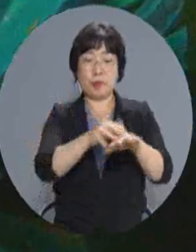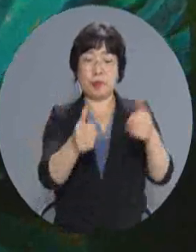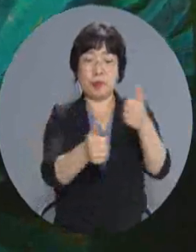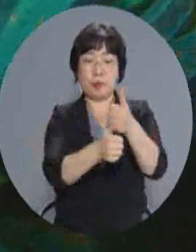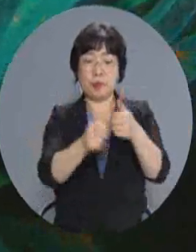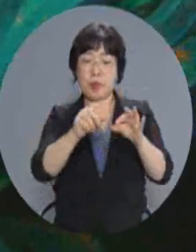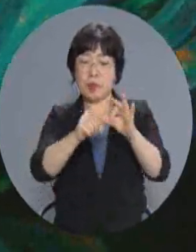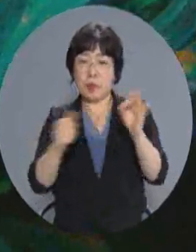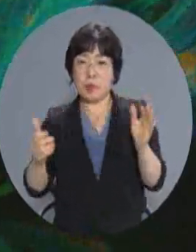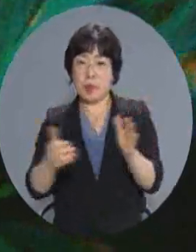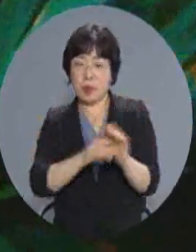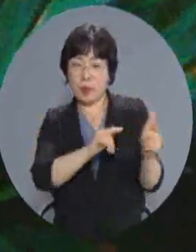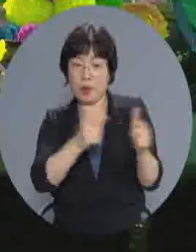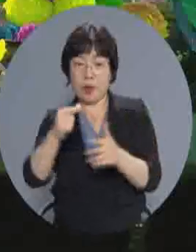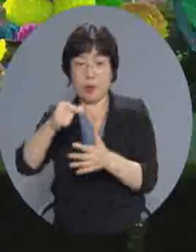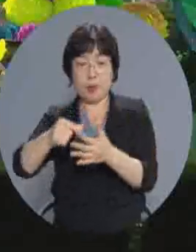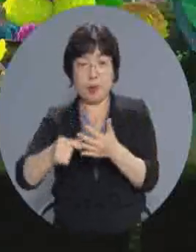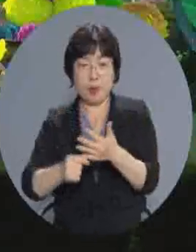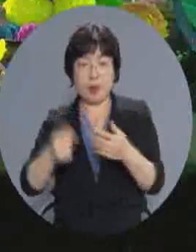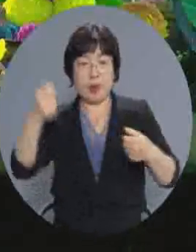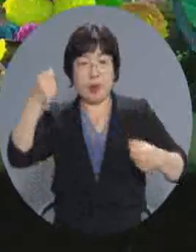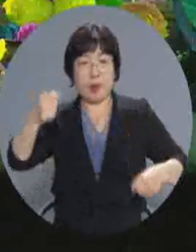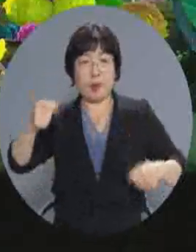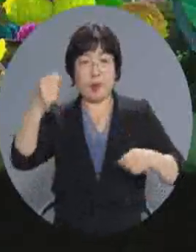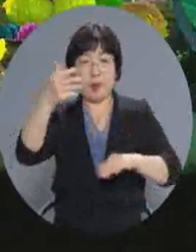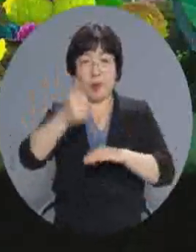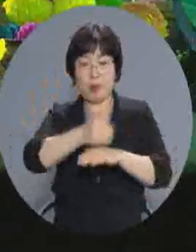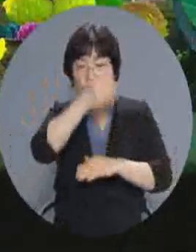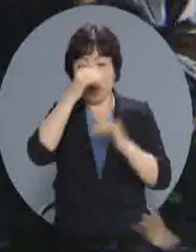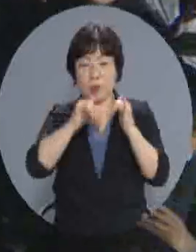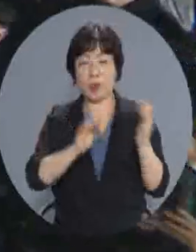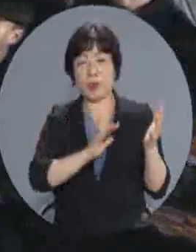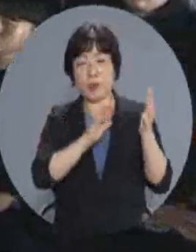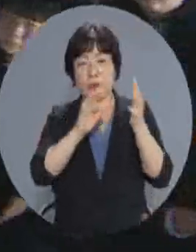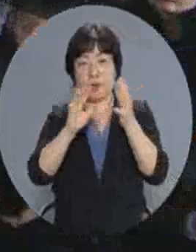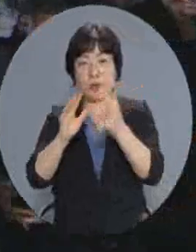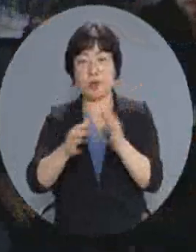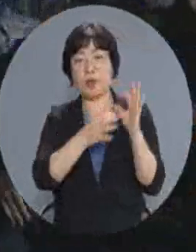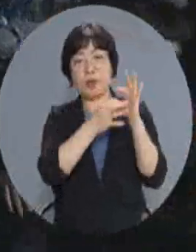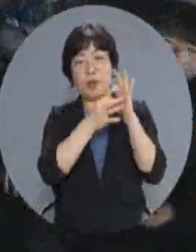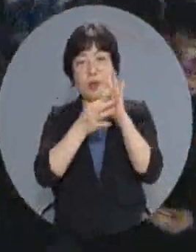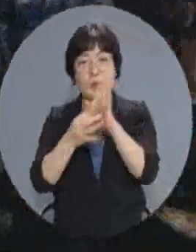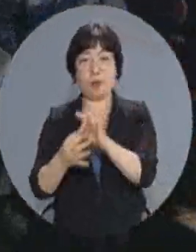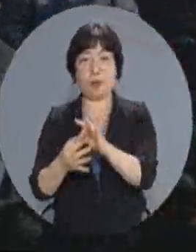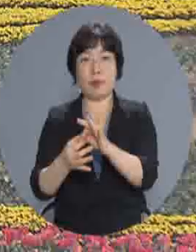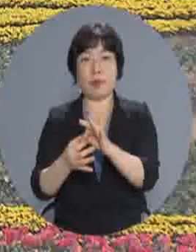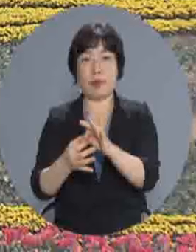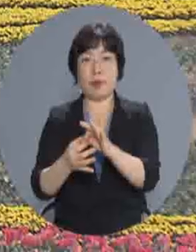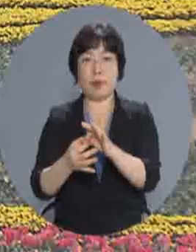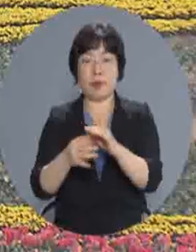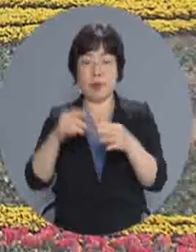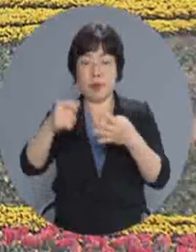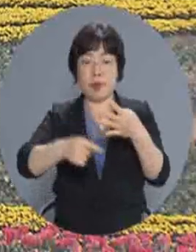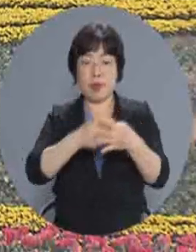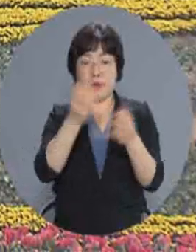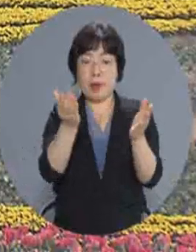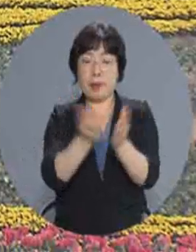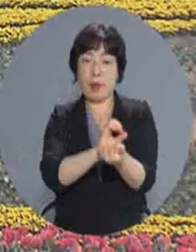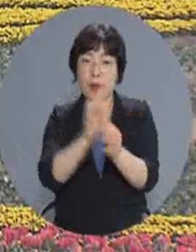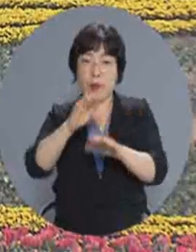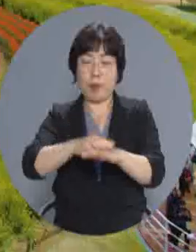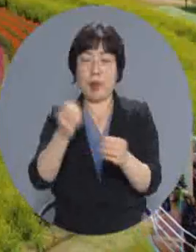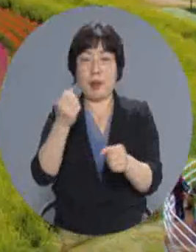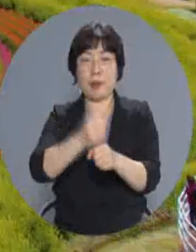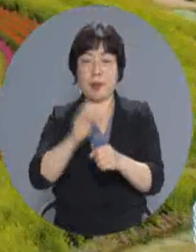오는 10월까지 다양한 행사와 공연을 통해 관람객들을 지속적으로 끌어모으는 한편 계절에 맞는 정원을 통해